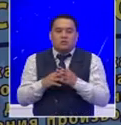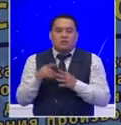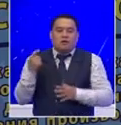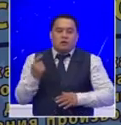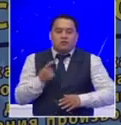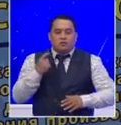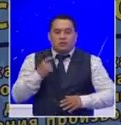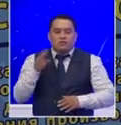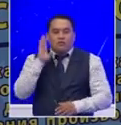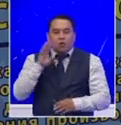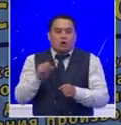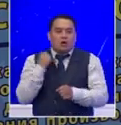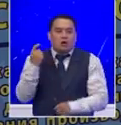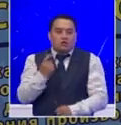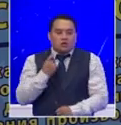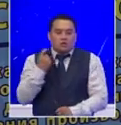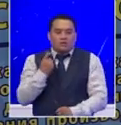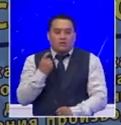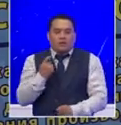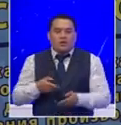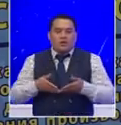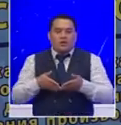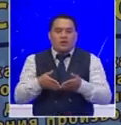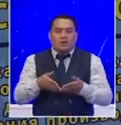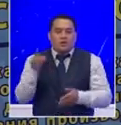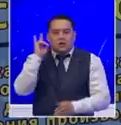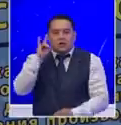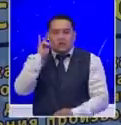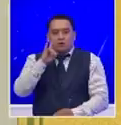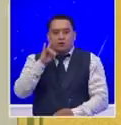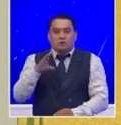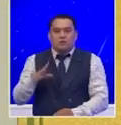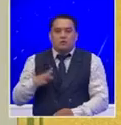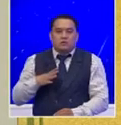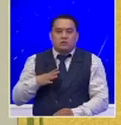хозяйства, ну так называемые ирригации. Допустим, в Сарканде Саркант ирригация.